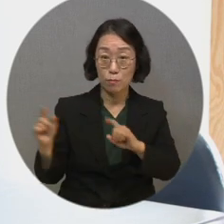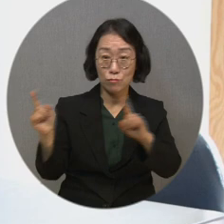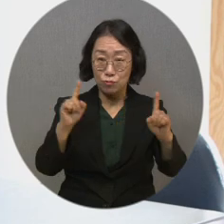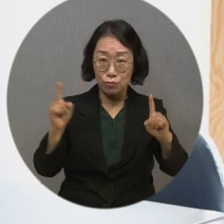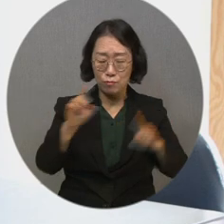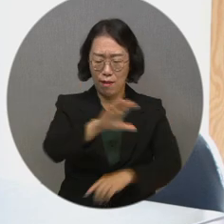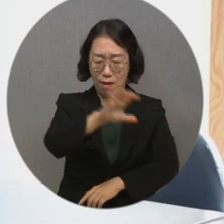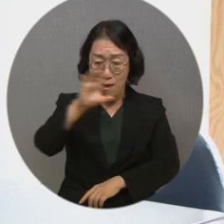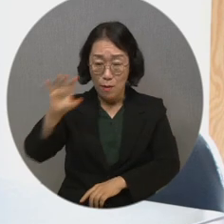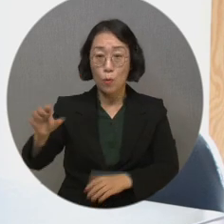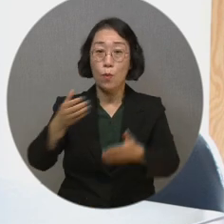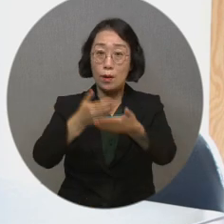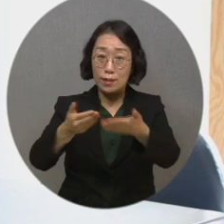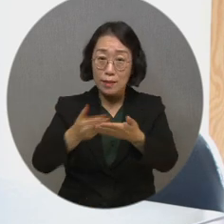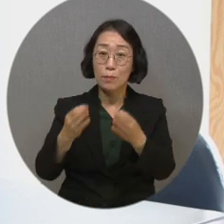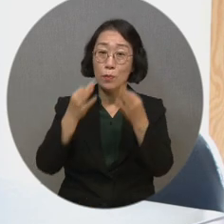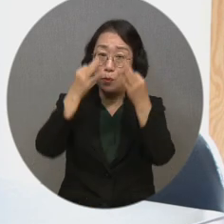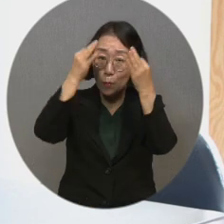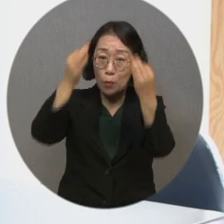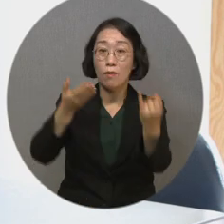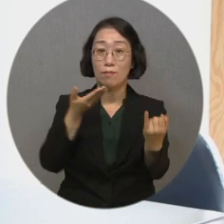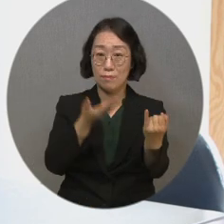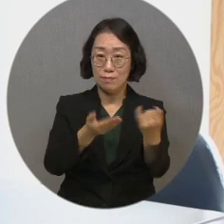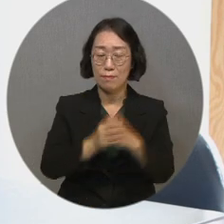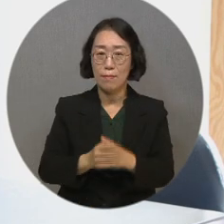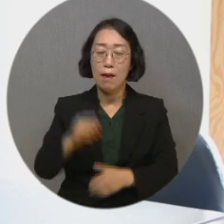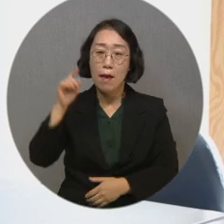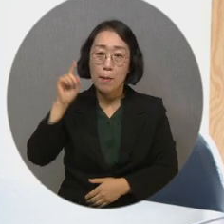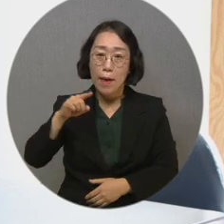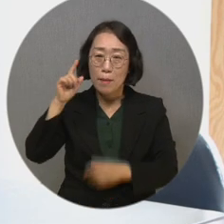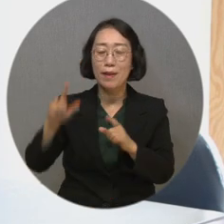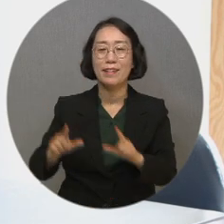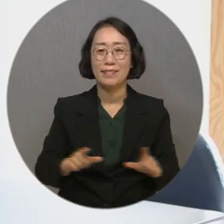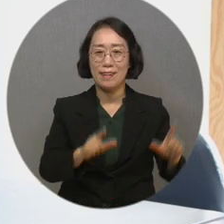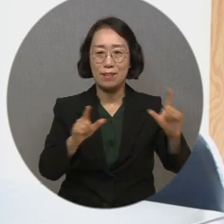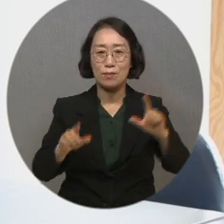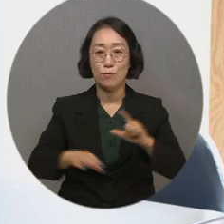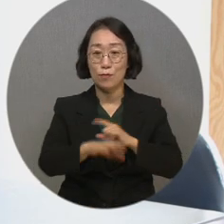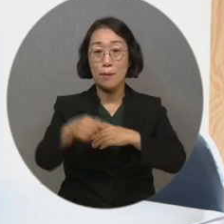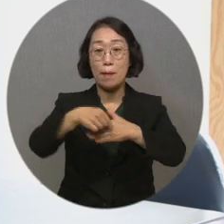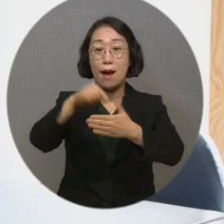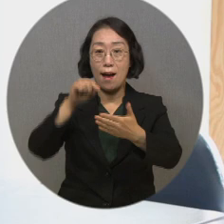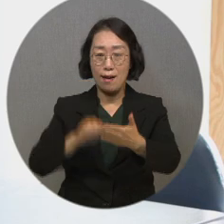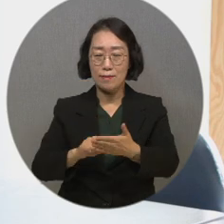다해 표현하는 작가의 작품들은 일상을 살아가는 우리의 마음에